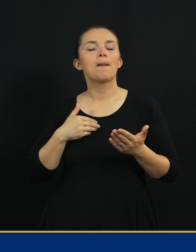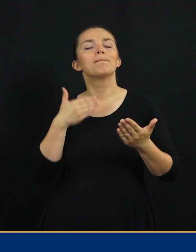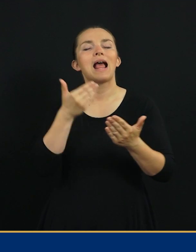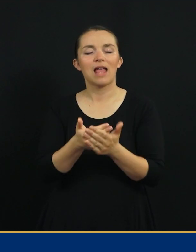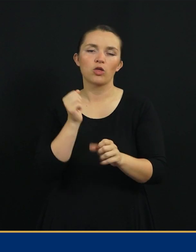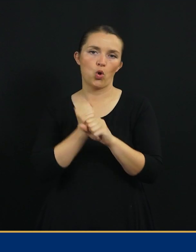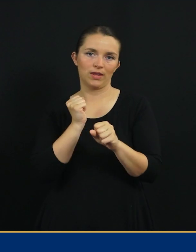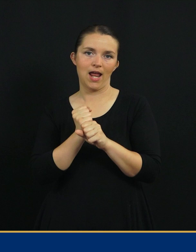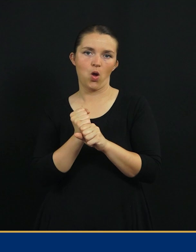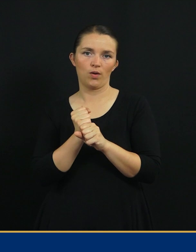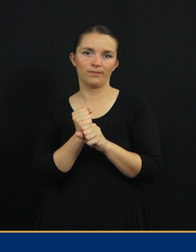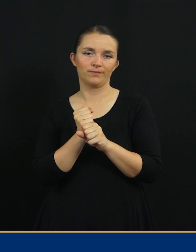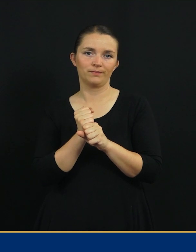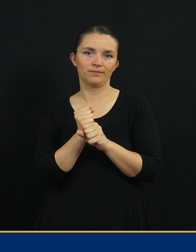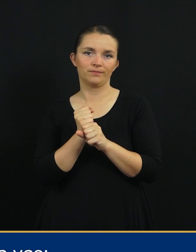predano delo.